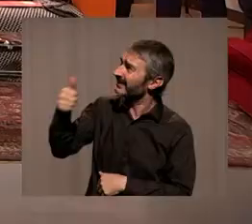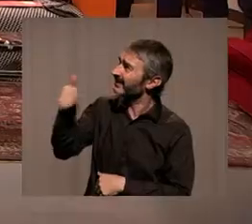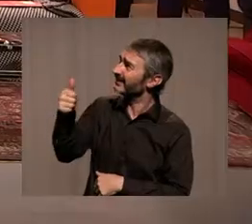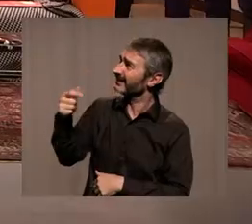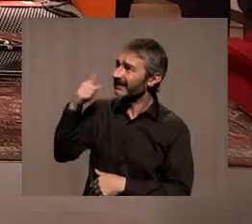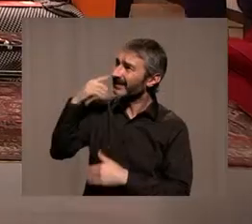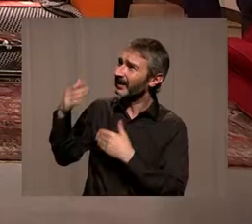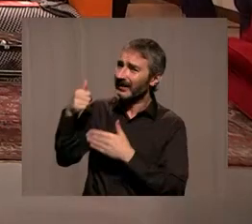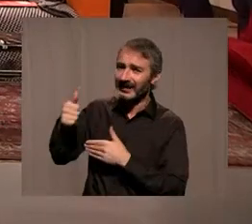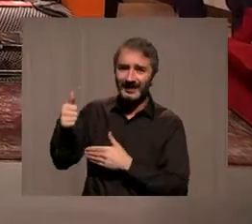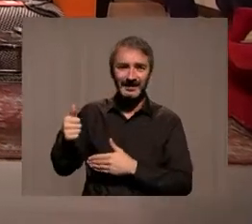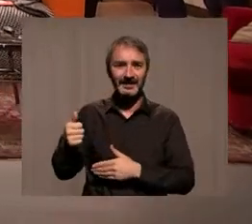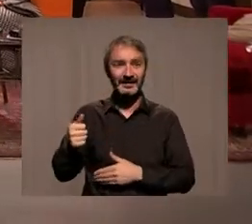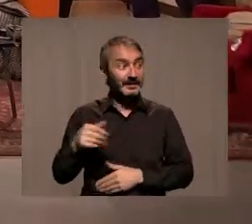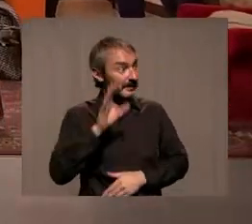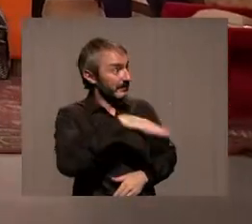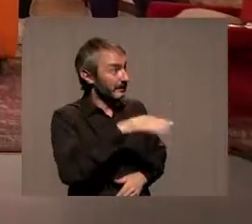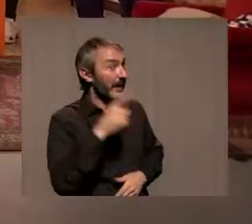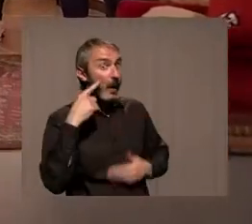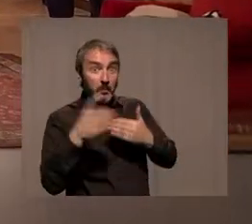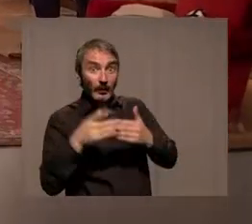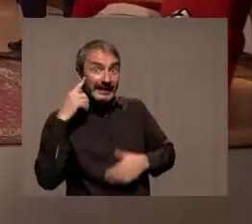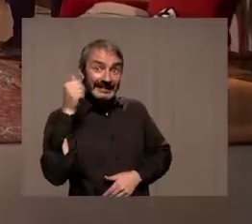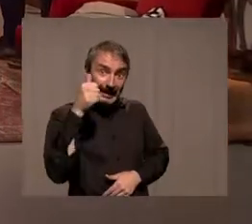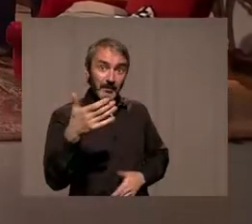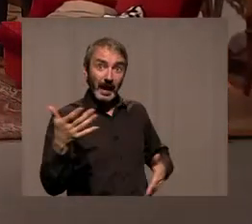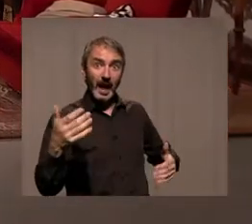puc posar, gràcies. Maria, que sona el timbre.